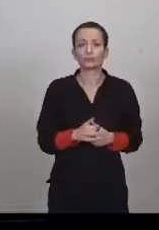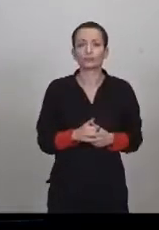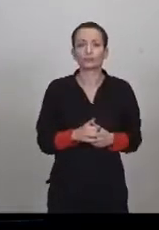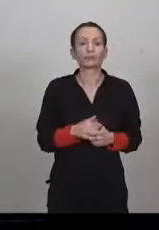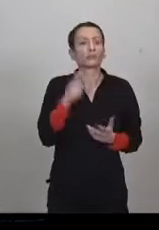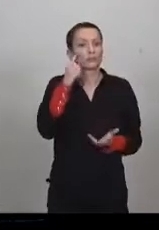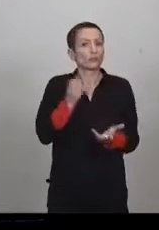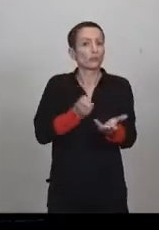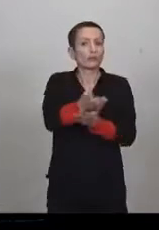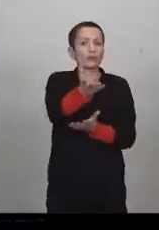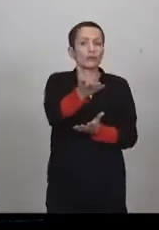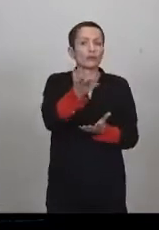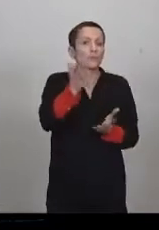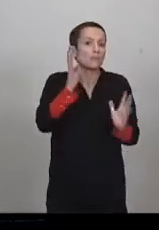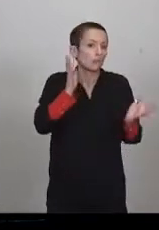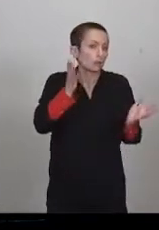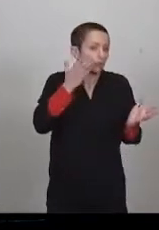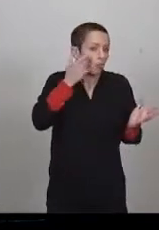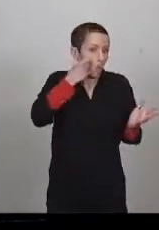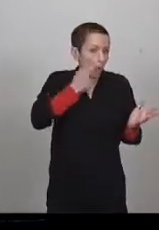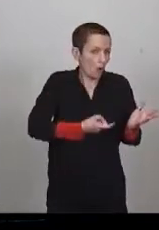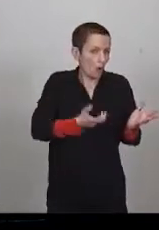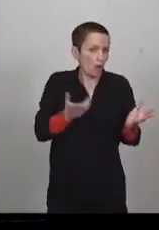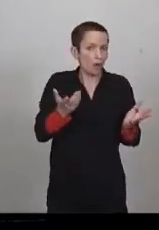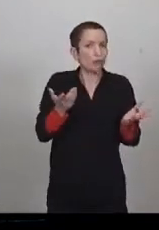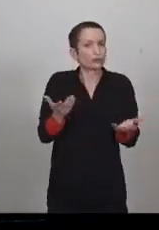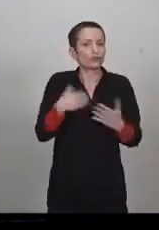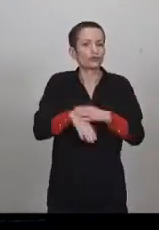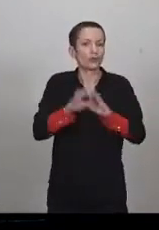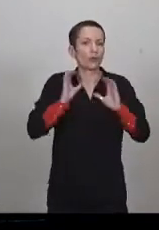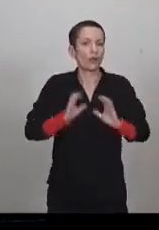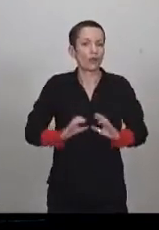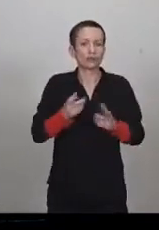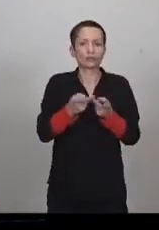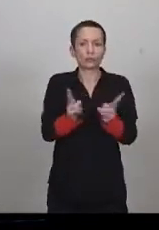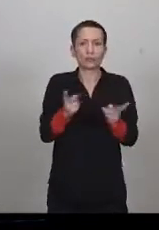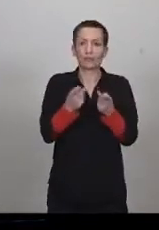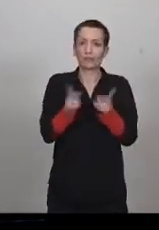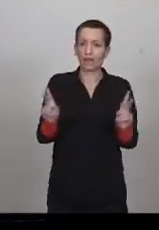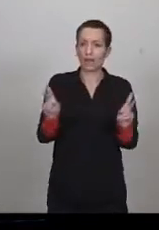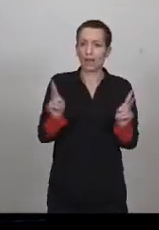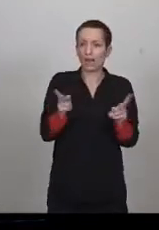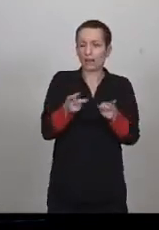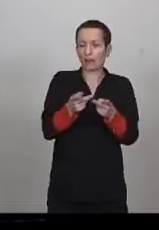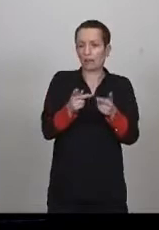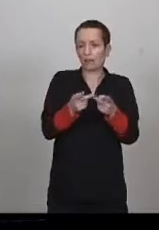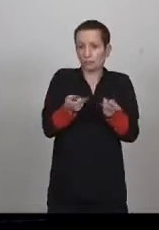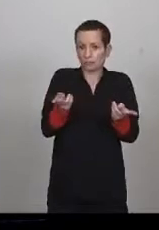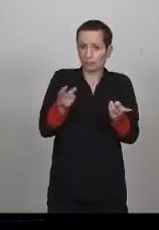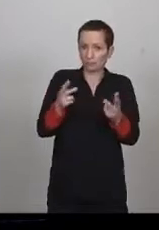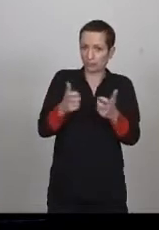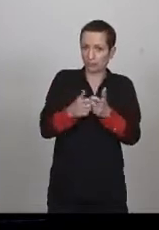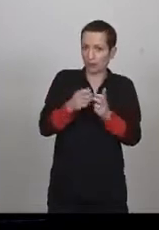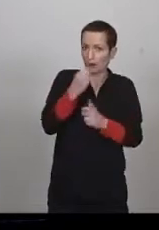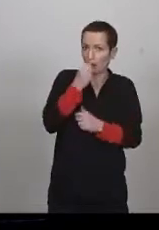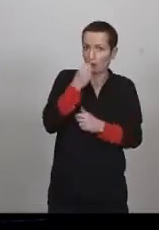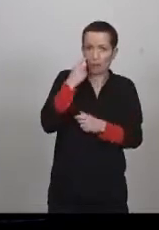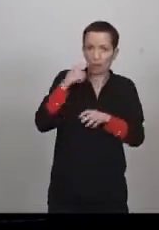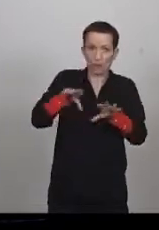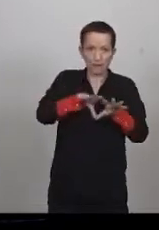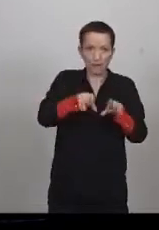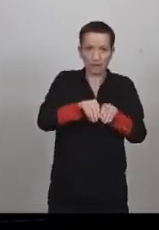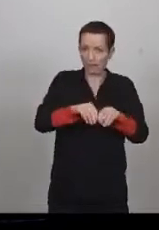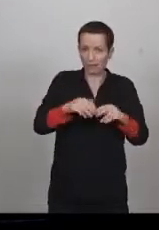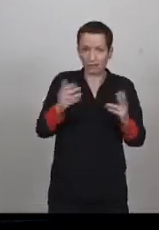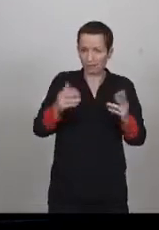votre information, si vous ne le savez déjà, aujourd'hui, dans les collèges publics de notre ville et de notre département, le coût du repas pour les familles, quel que